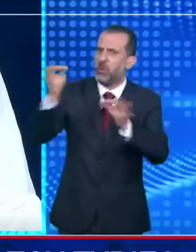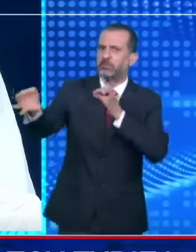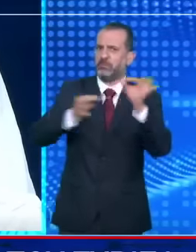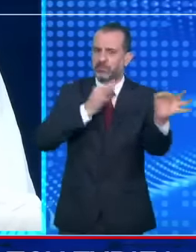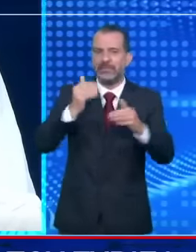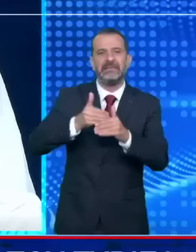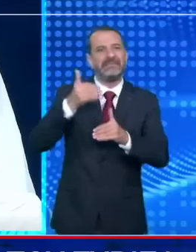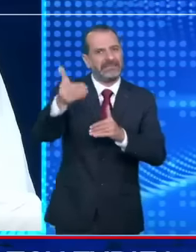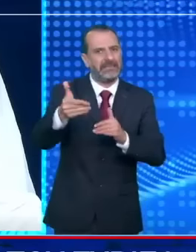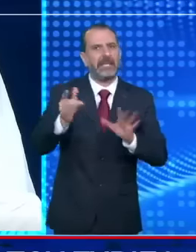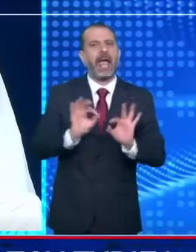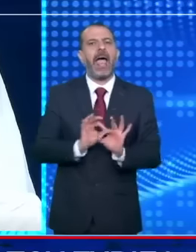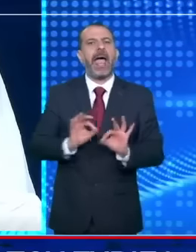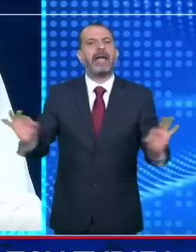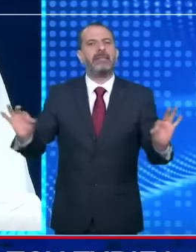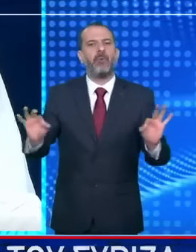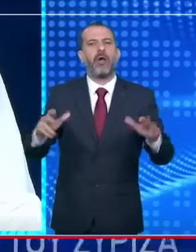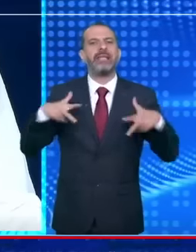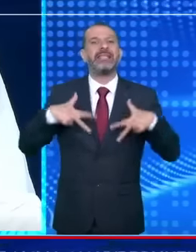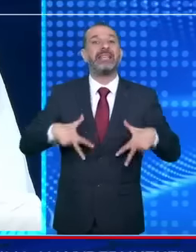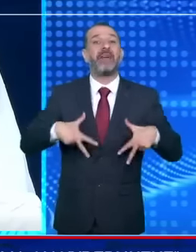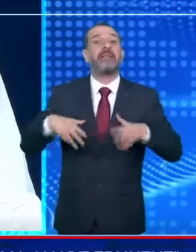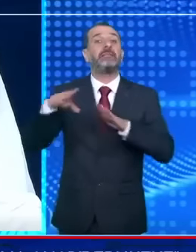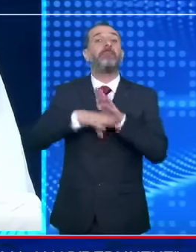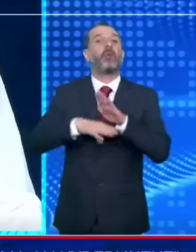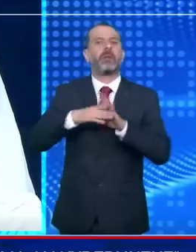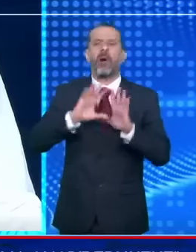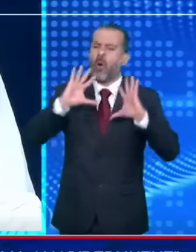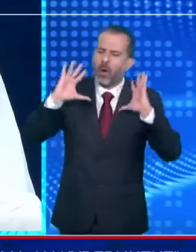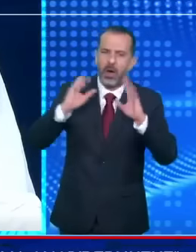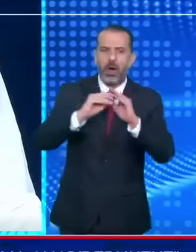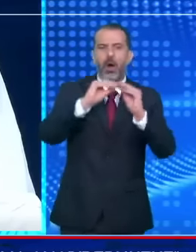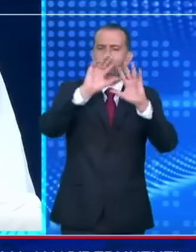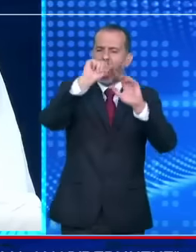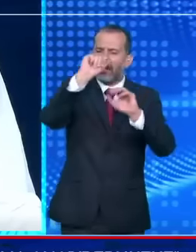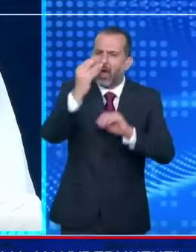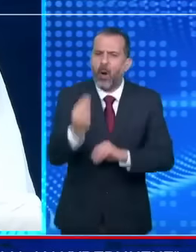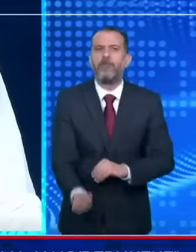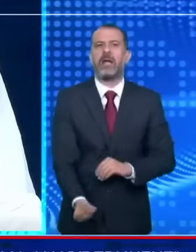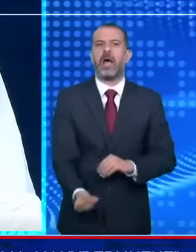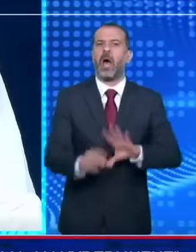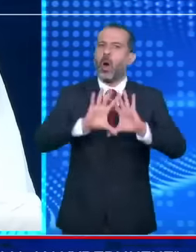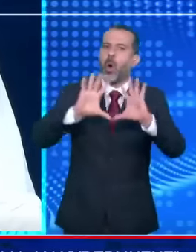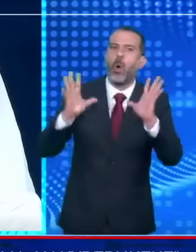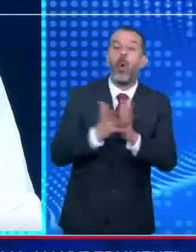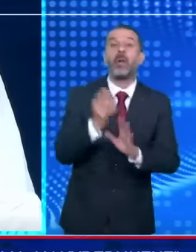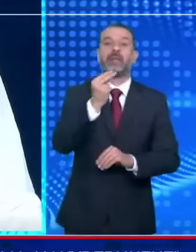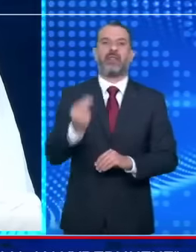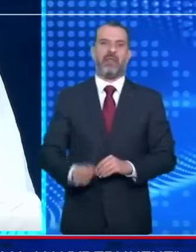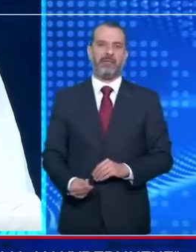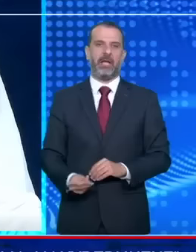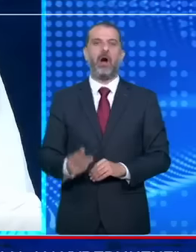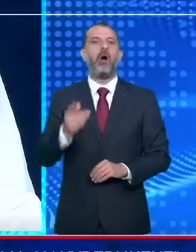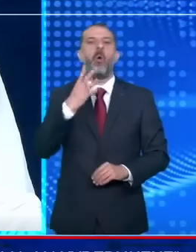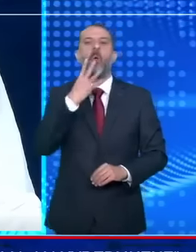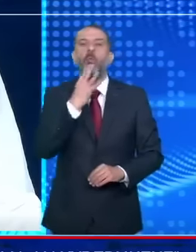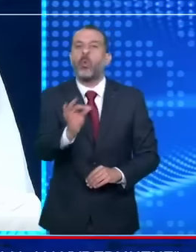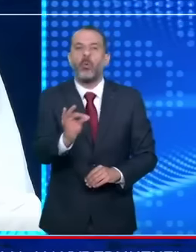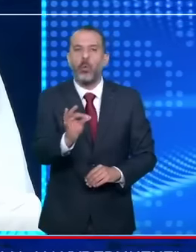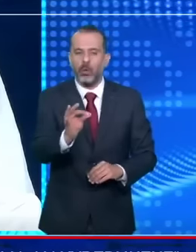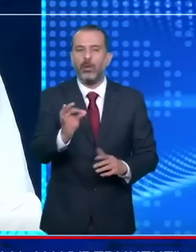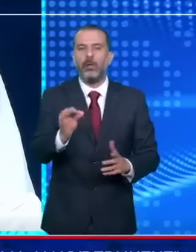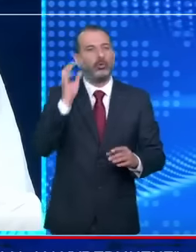ξεκάθαρο κυβερνητικό πρόγραμμα για όλα τα ζητήματα. Και θα ήθελα ο καθένας και καθεμία από εμάς να μπορεί να βρει τον εαυτό